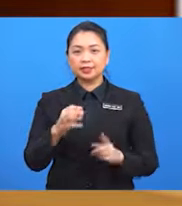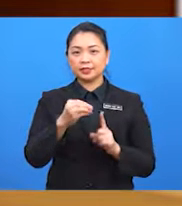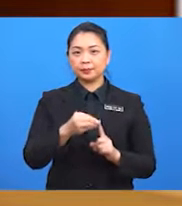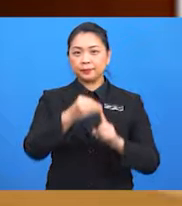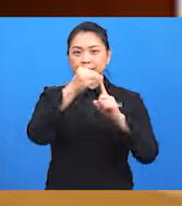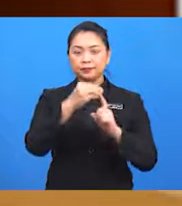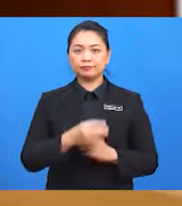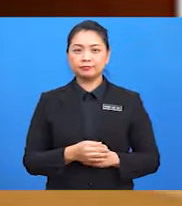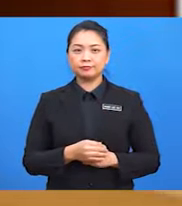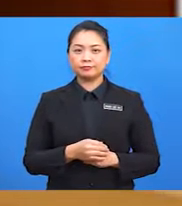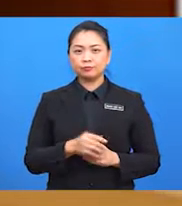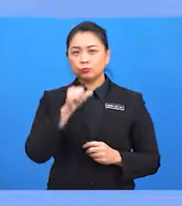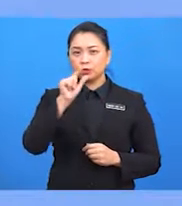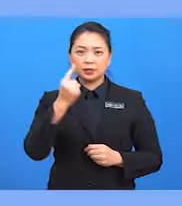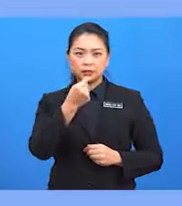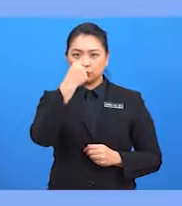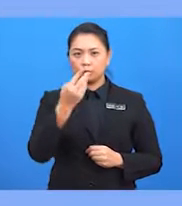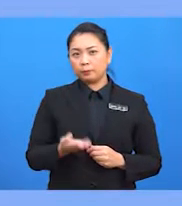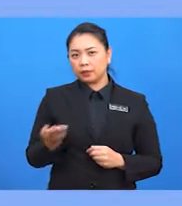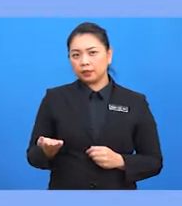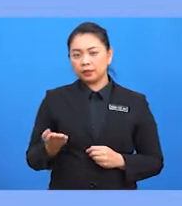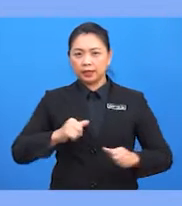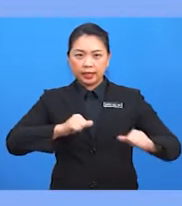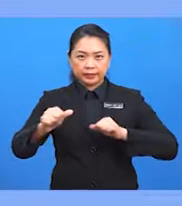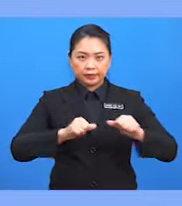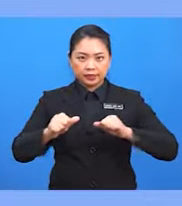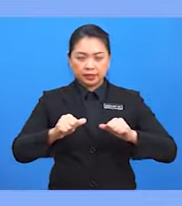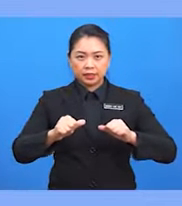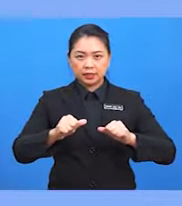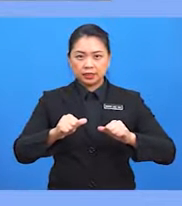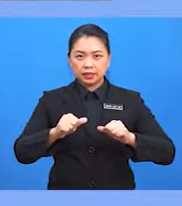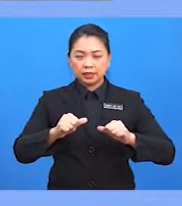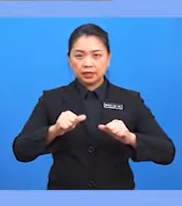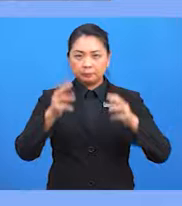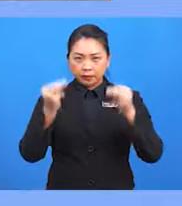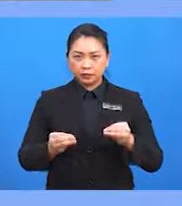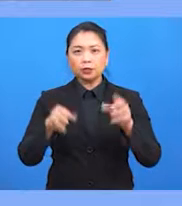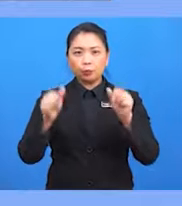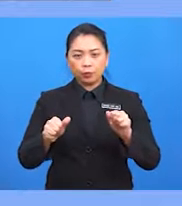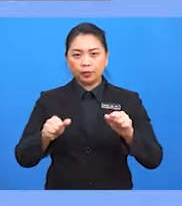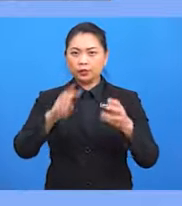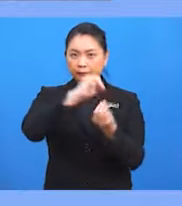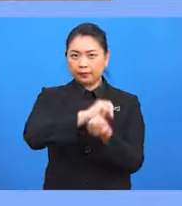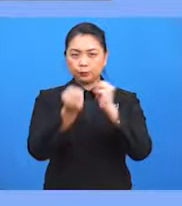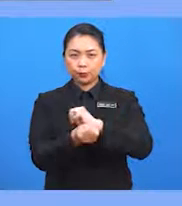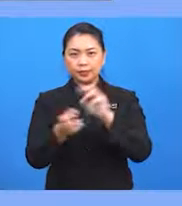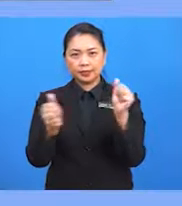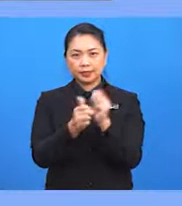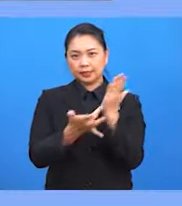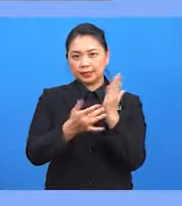Bukan sahaja pada produk, malah aktiviti dan gelagat manusia juga boleh dimanipulasi dengan teknik yang